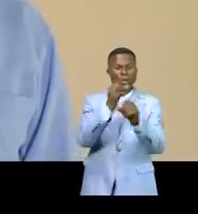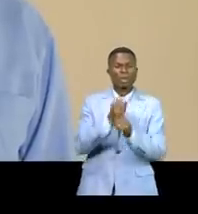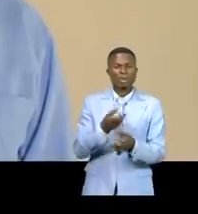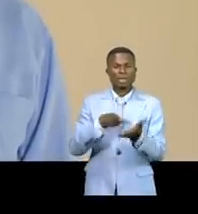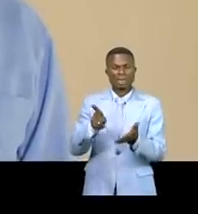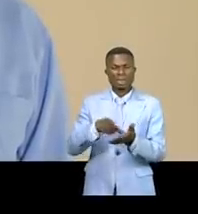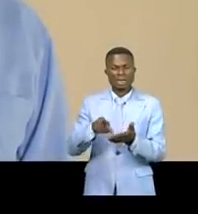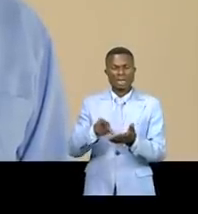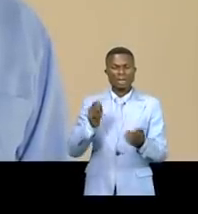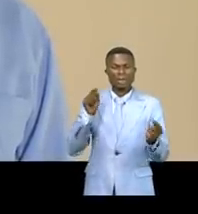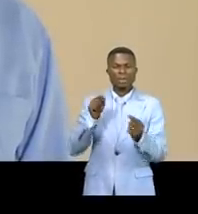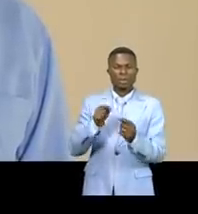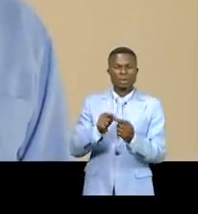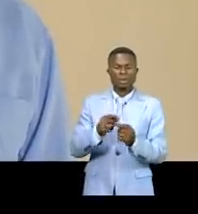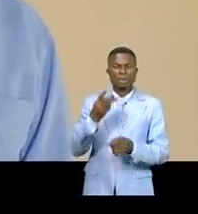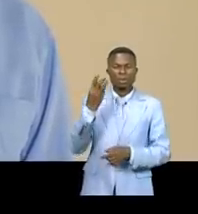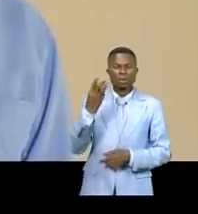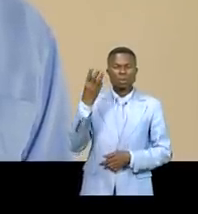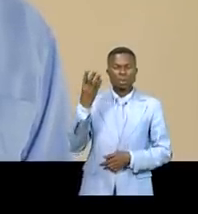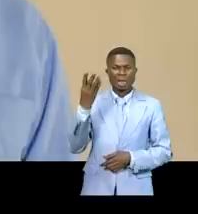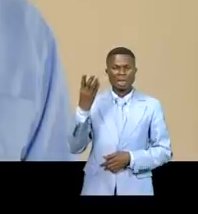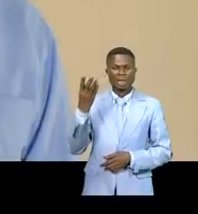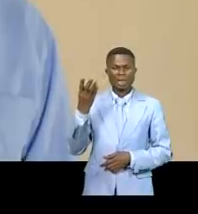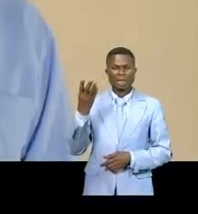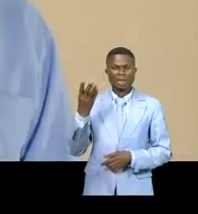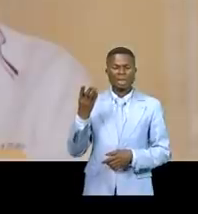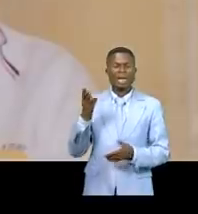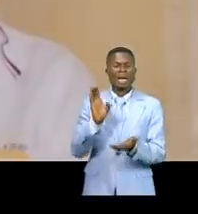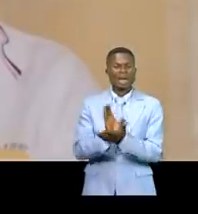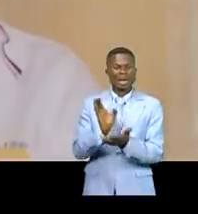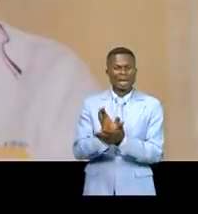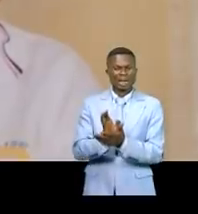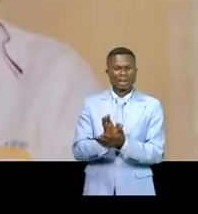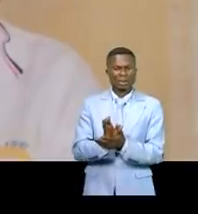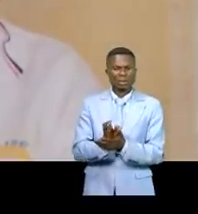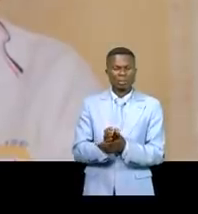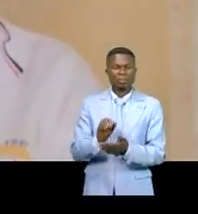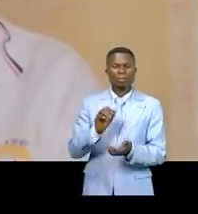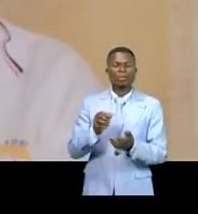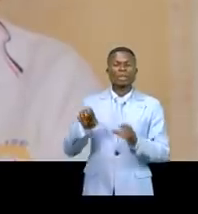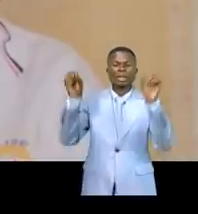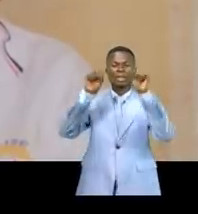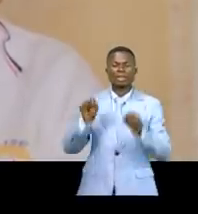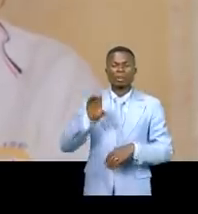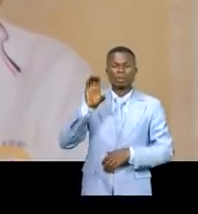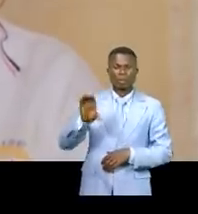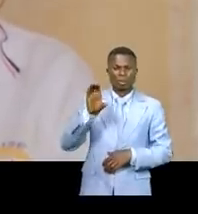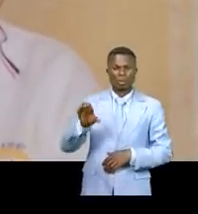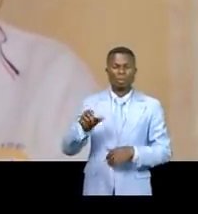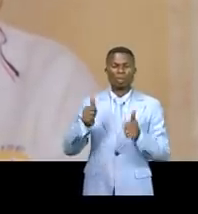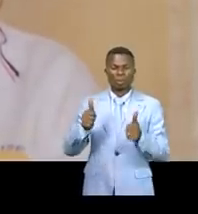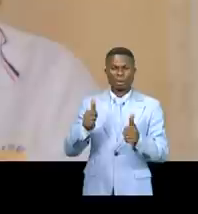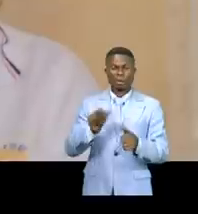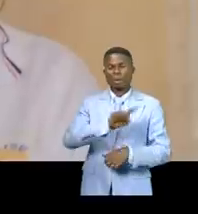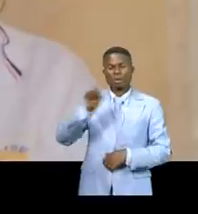qui s'amènent avec 3, 4, voire même 10 cartes à la fois. Au sujet de la bancarisation, nous nous plaignons. Il faut que nous, quand nous partons